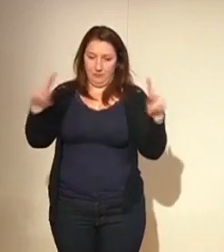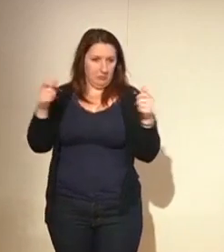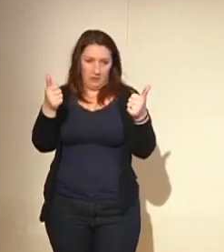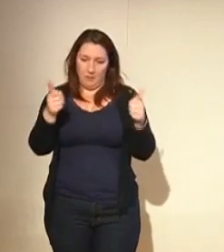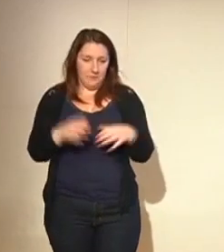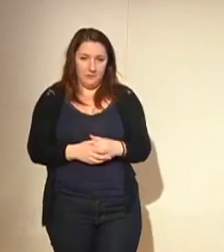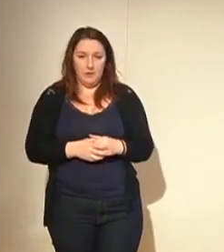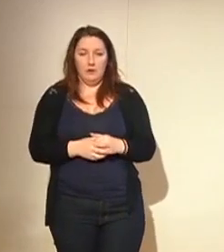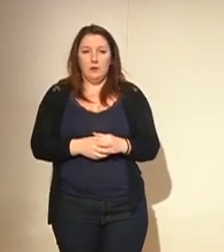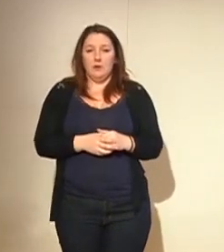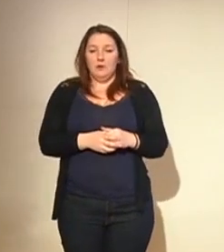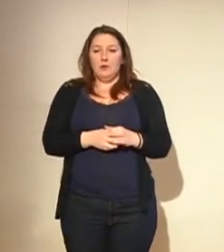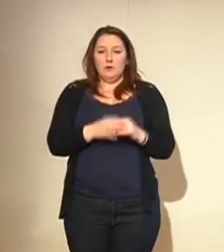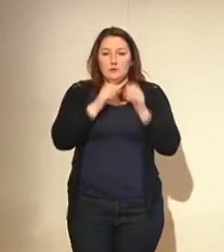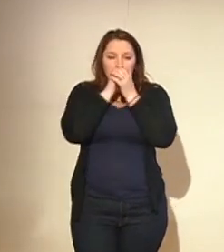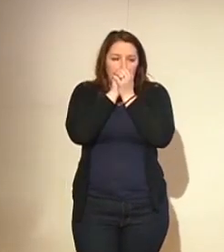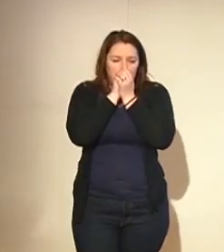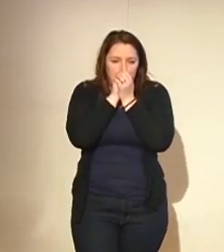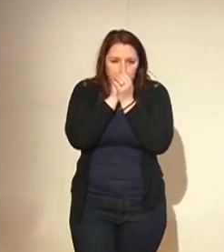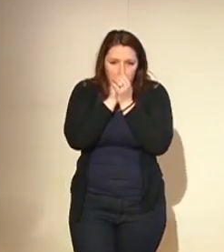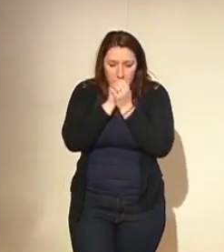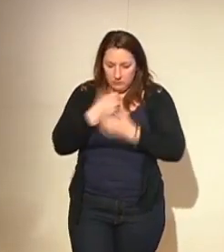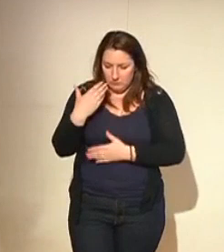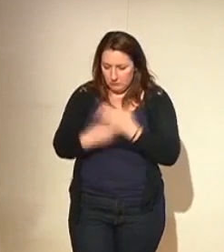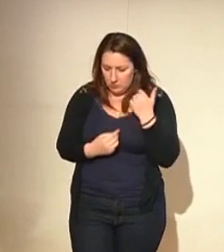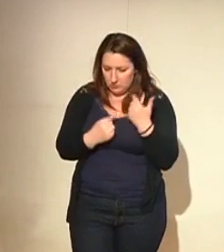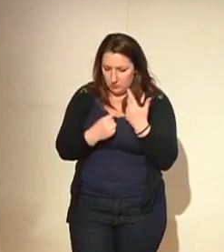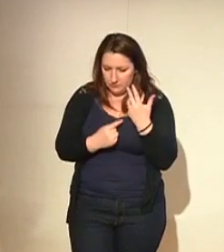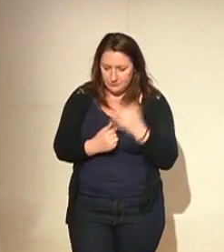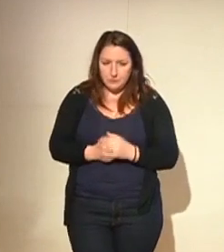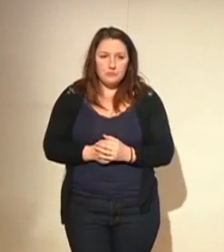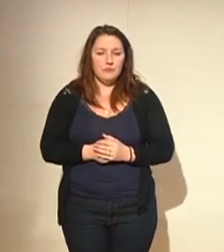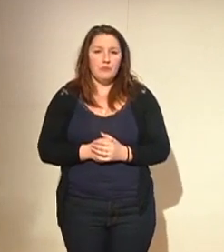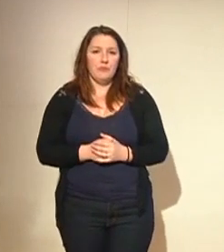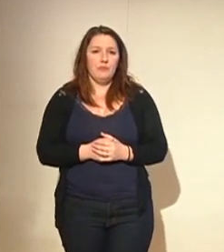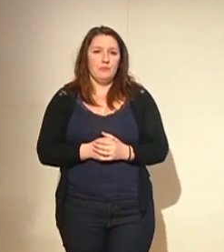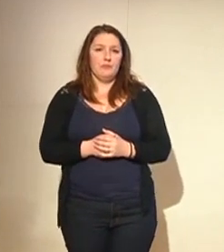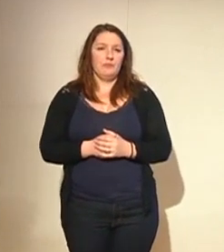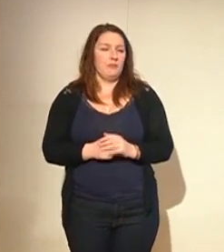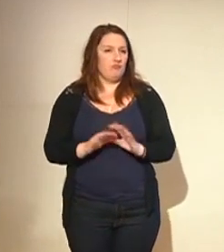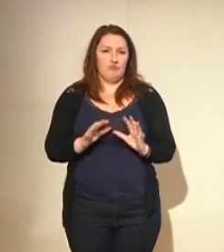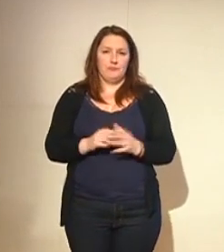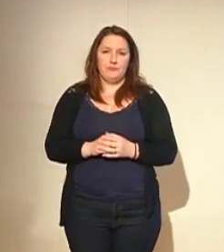bien euh donc là il nous manque h